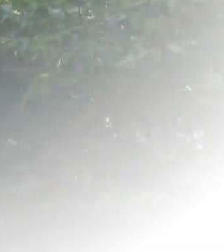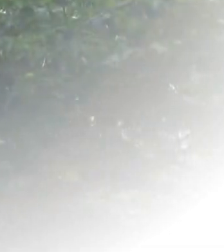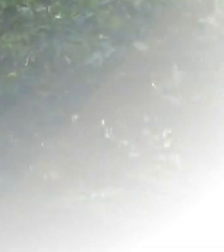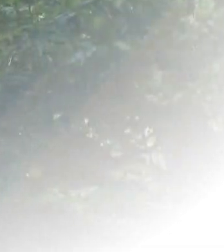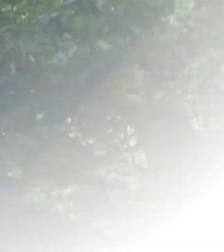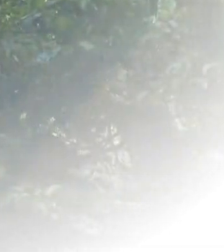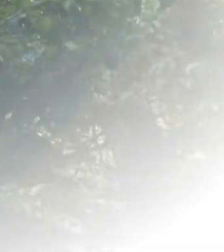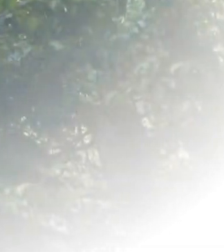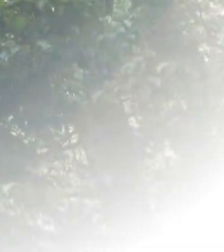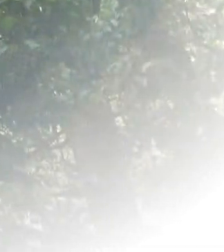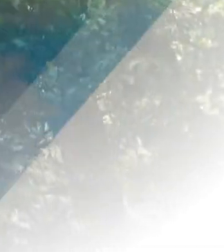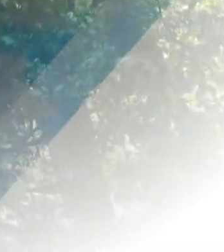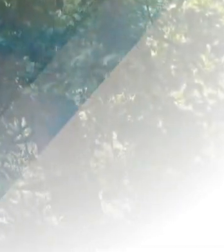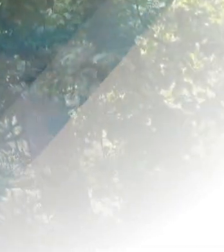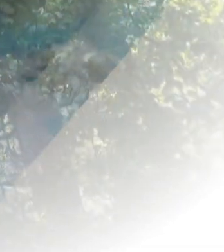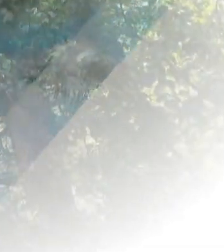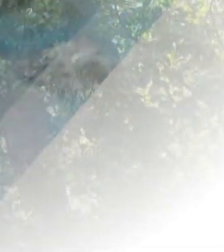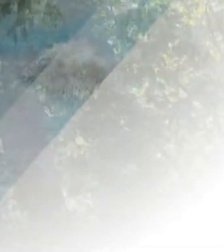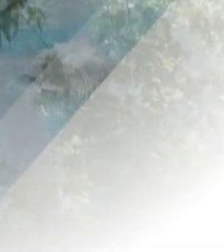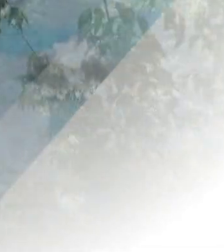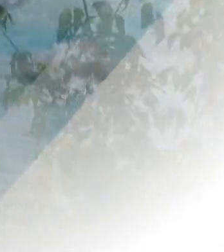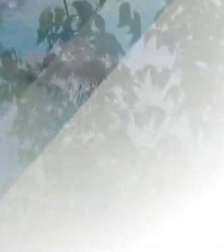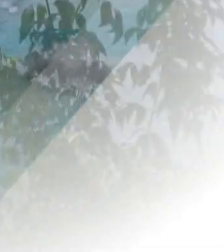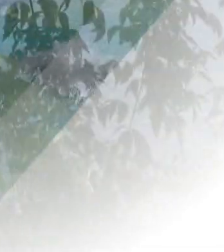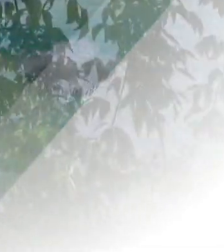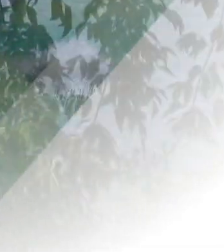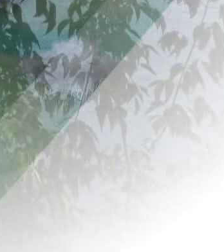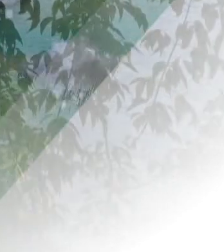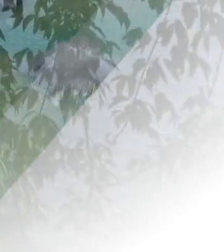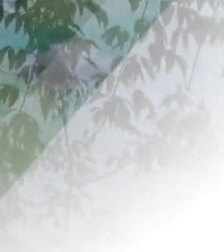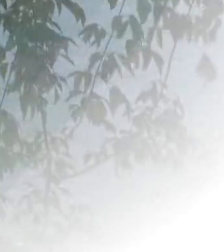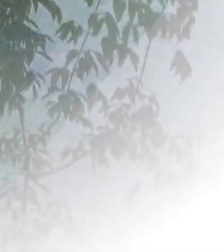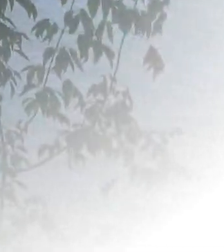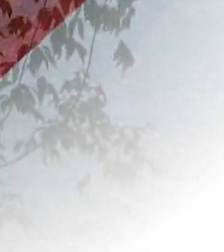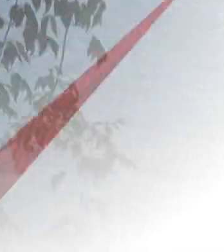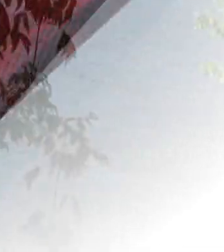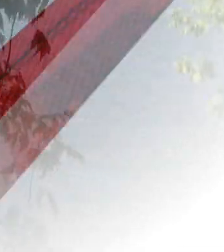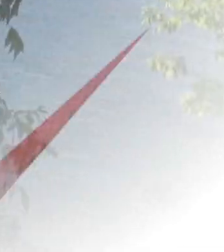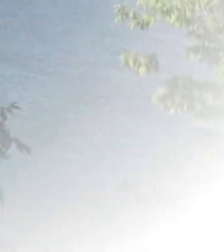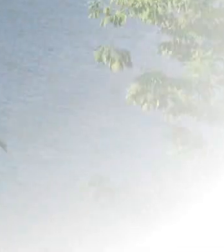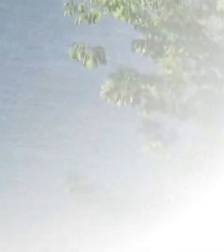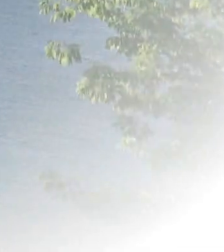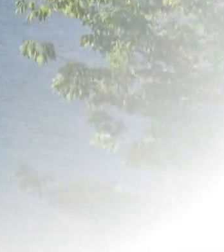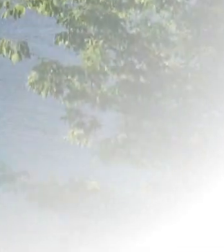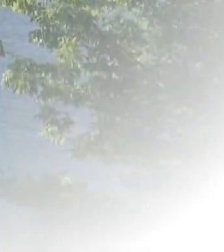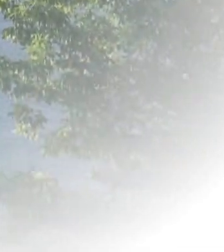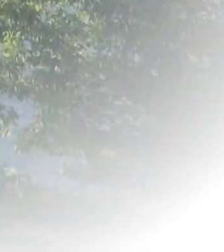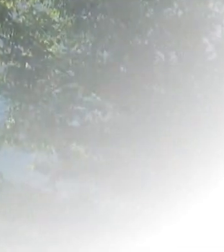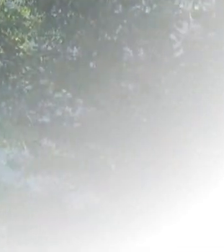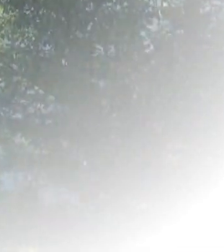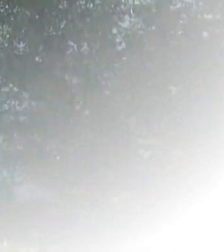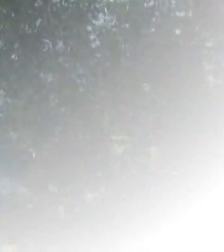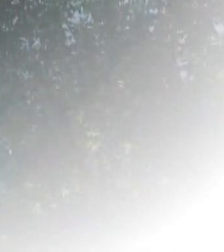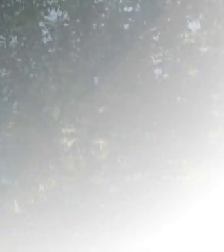шоу я уже цвет 9 ты дня после велика дня у некоторых мясо власти беларуси на 9 ник старались а не продавать